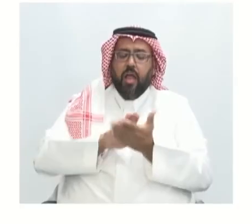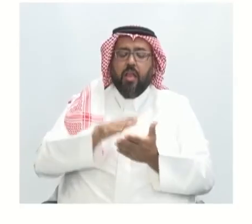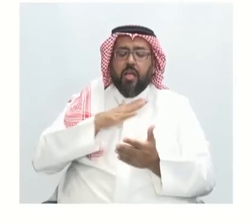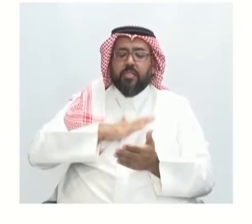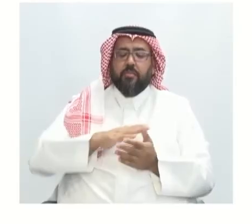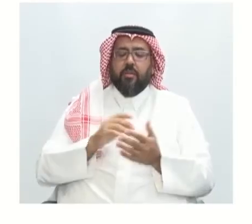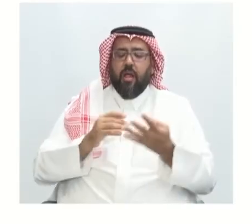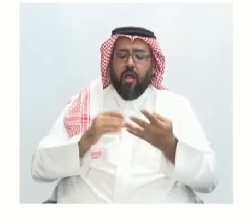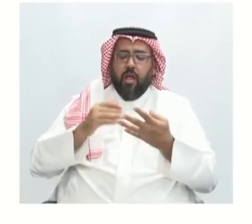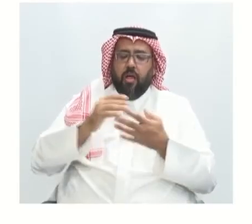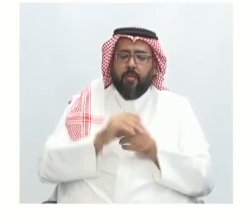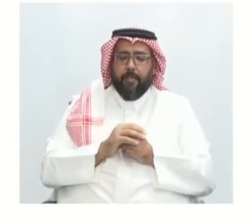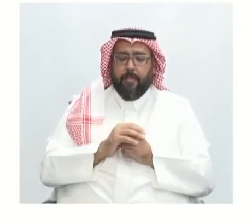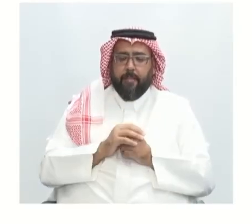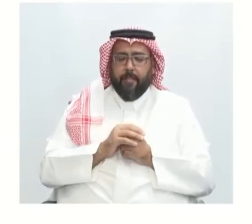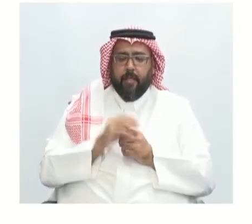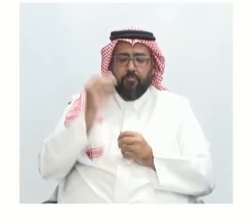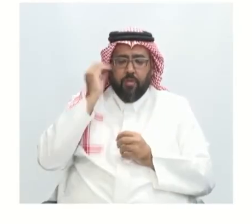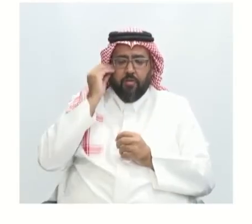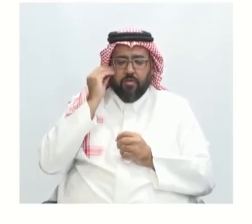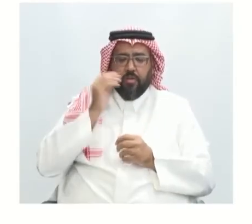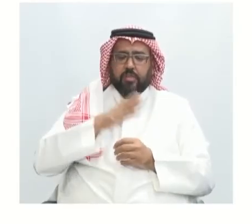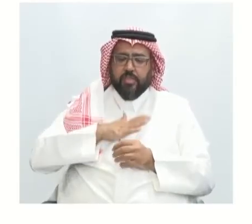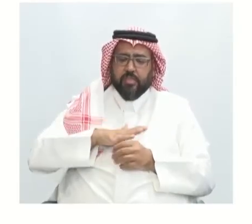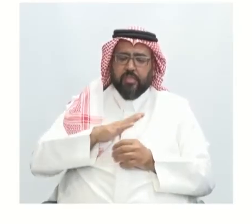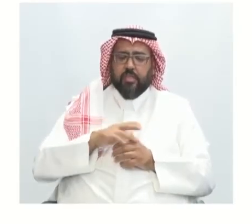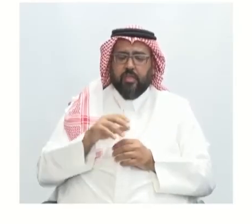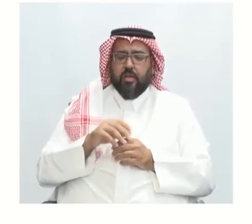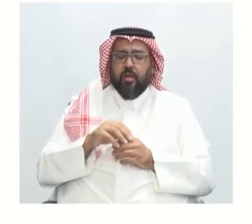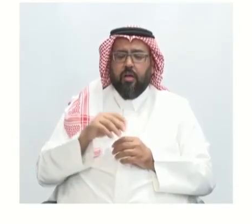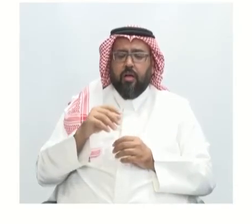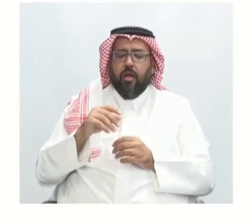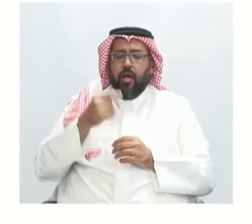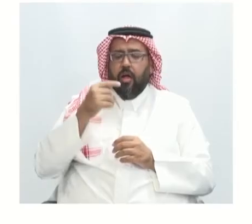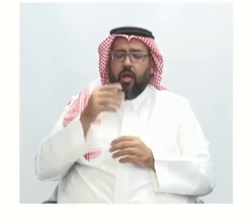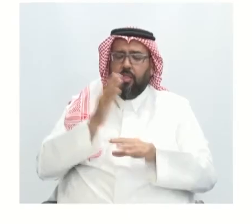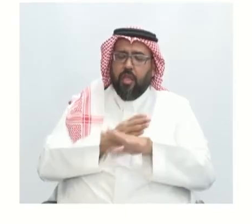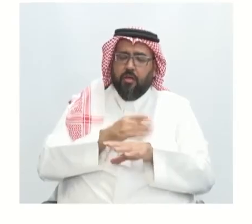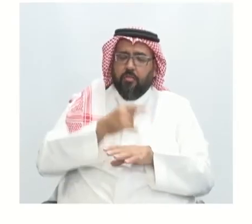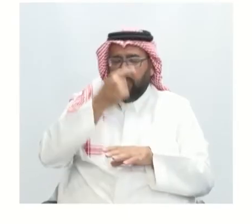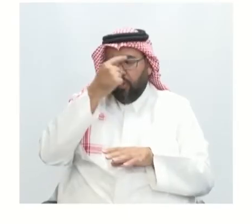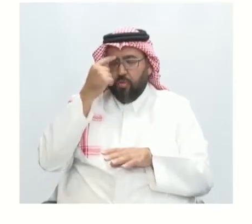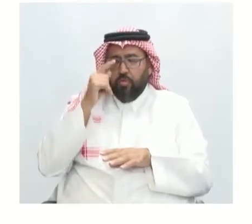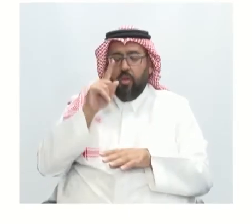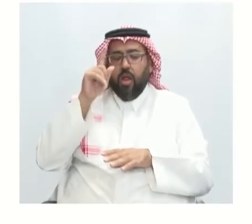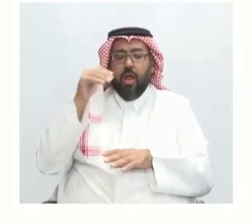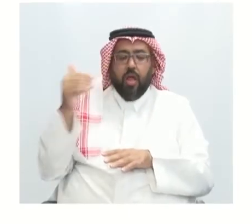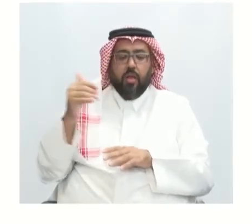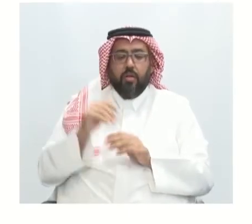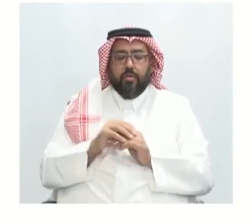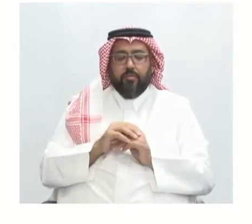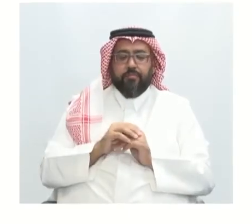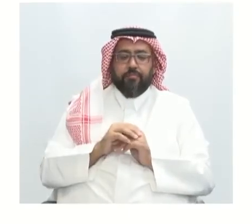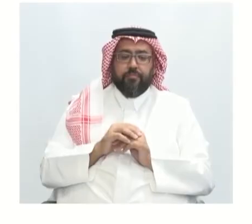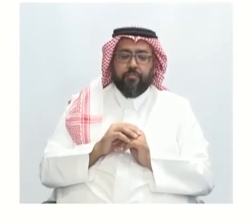كثيره منها معرفه ان المصيبه من علامات اراده الله الخير بالعبد المسلم نعم